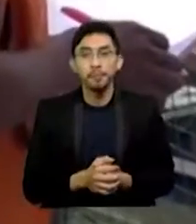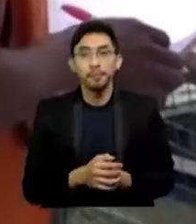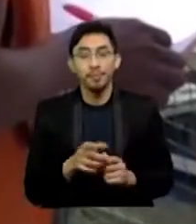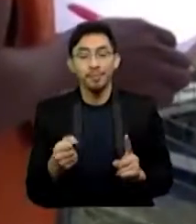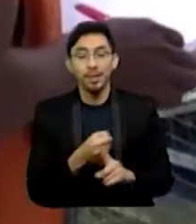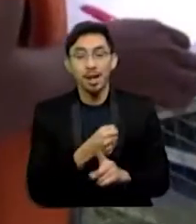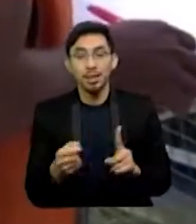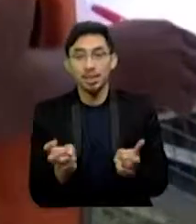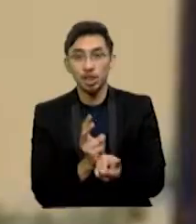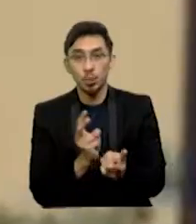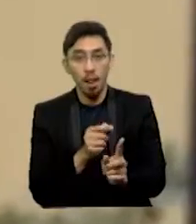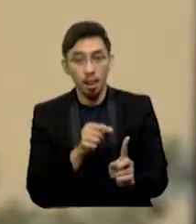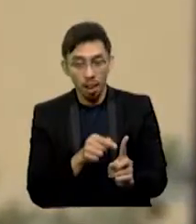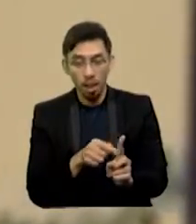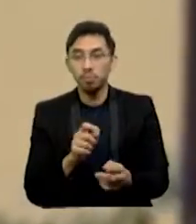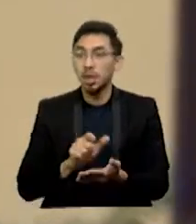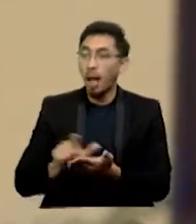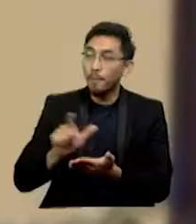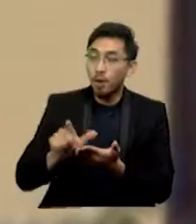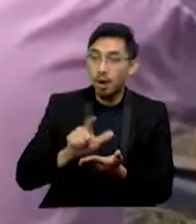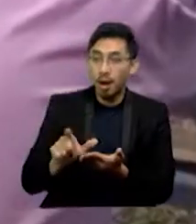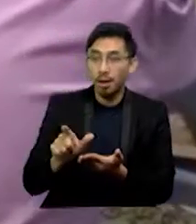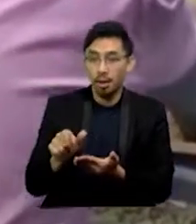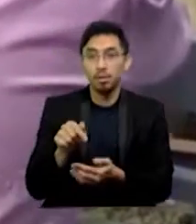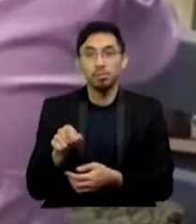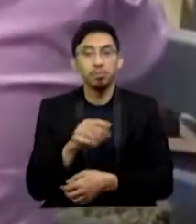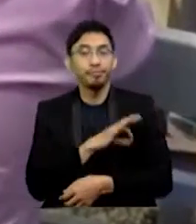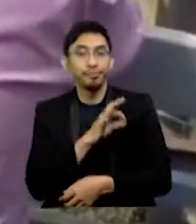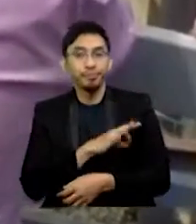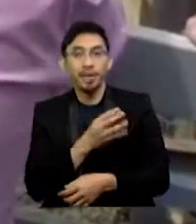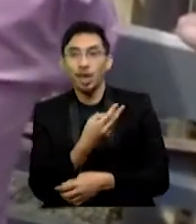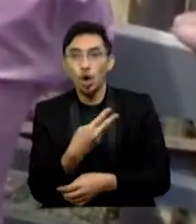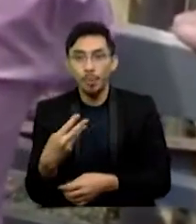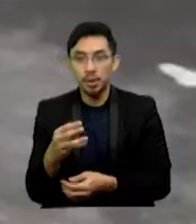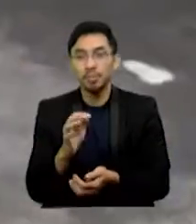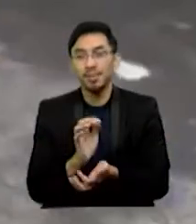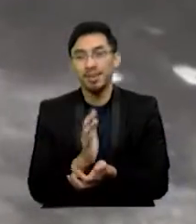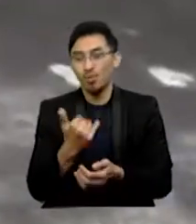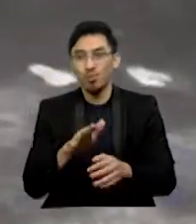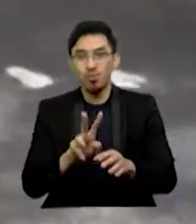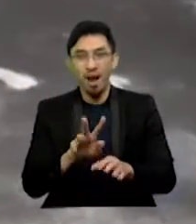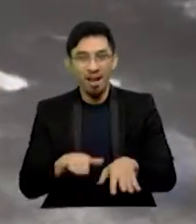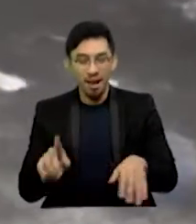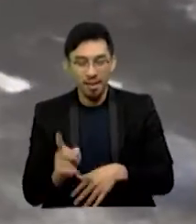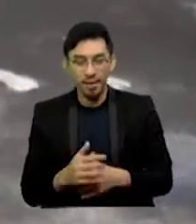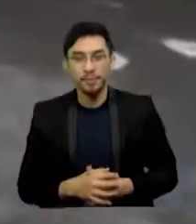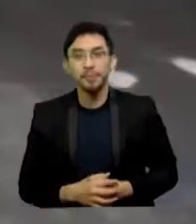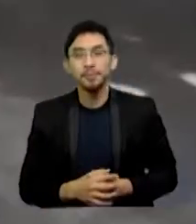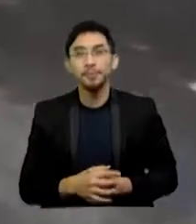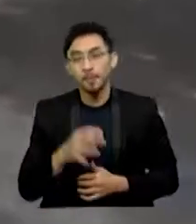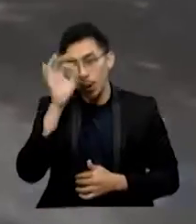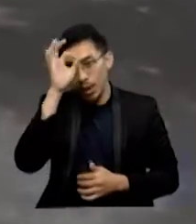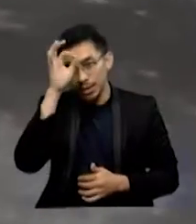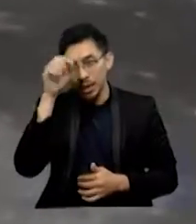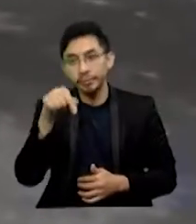juga terjerat atas laporan dugaan eksploitasi ekonomi dengan korban dua mantan siswanya. Kasus telah dilimpahkan dari Polda Bali ke Polda Jawa